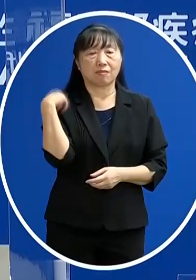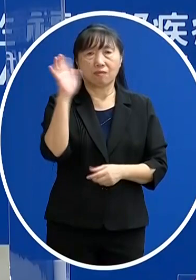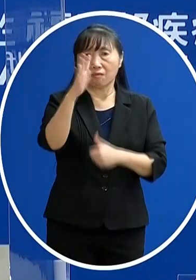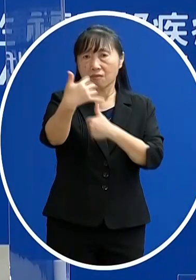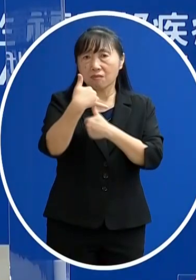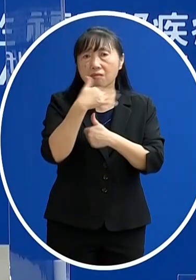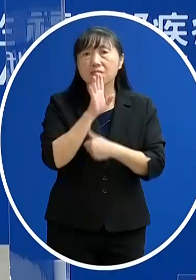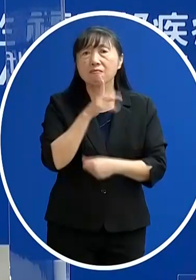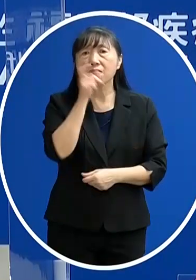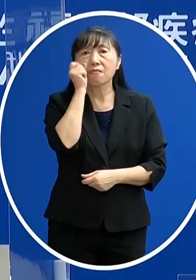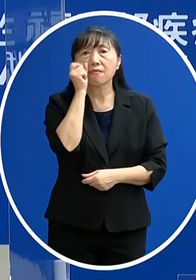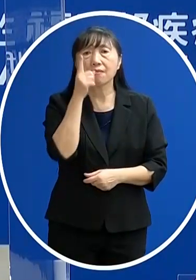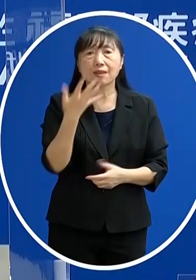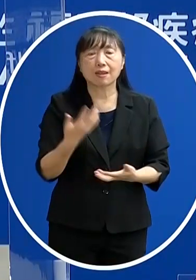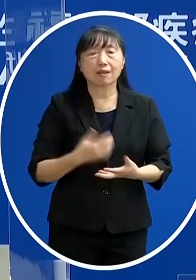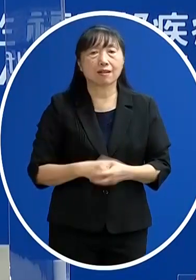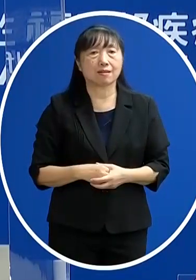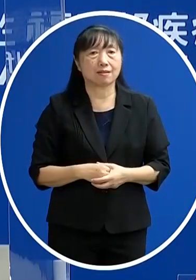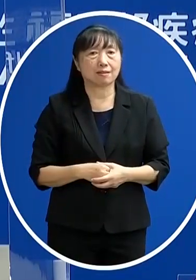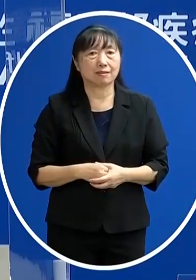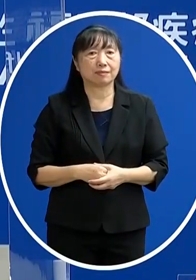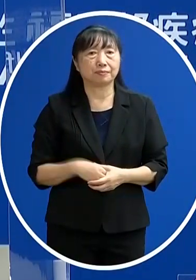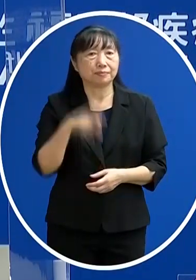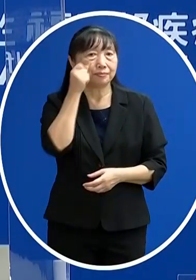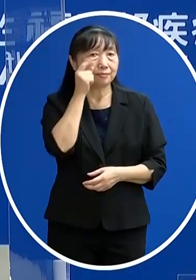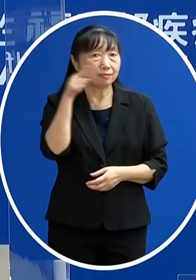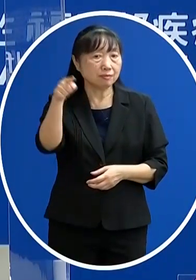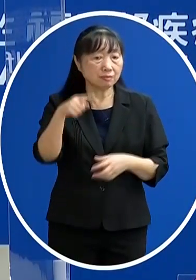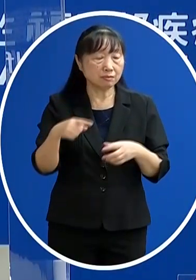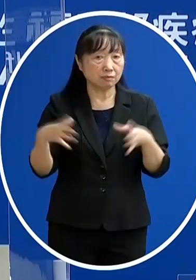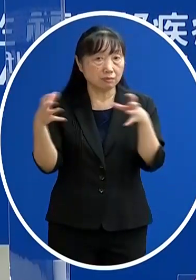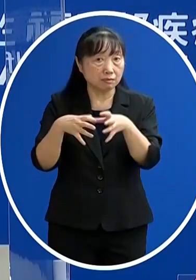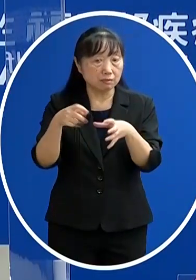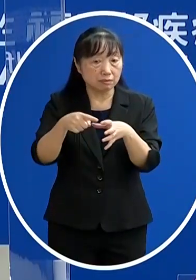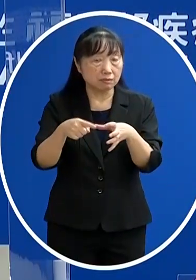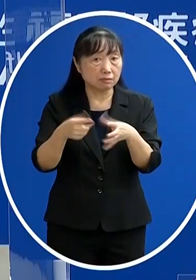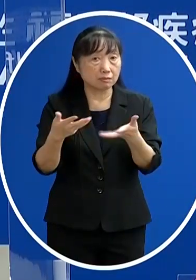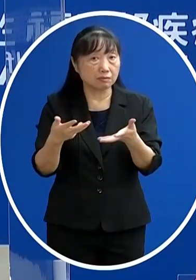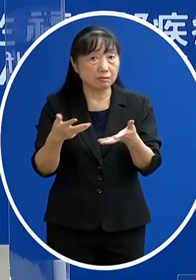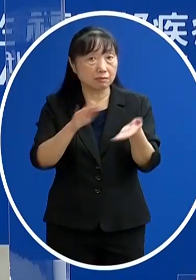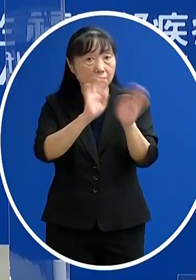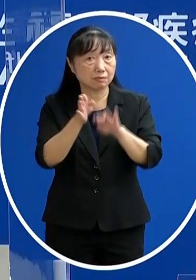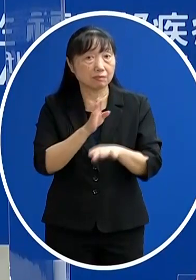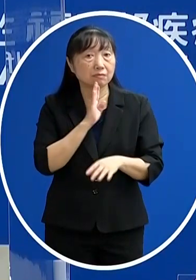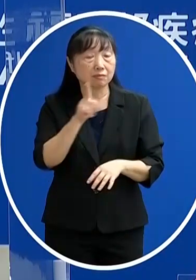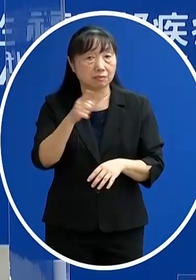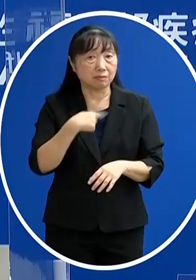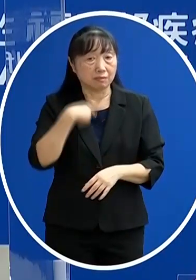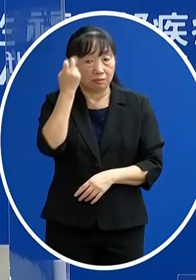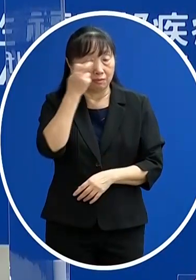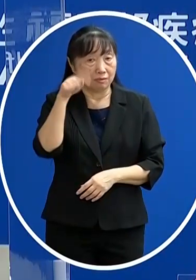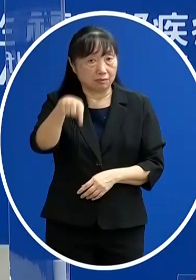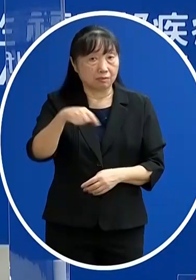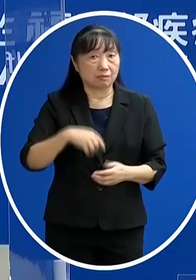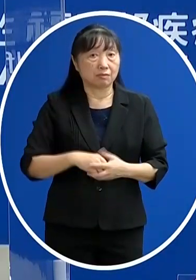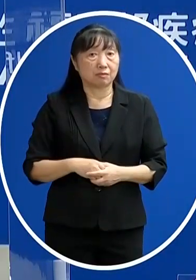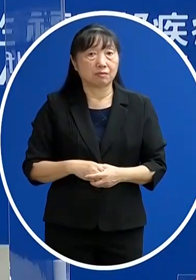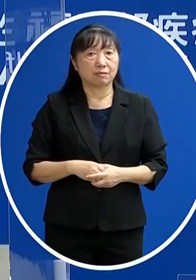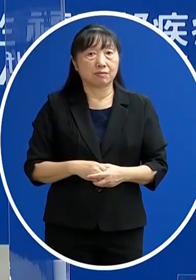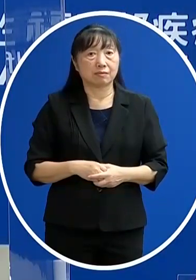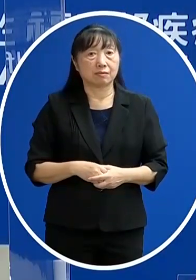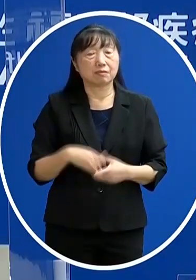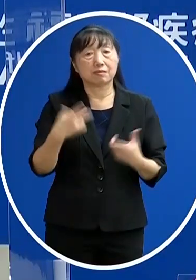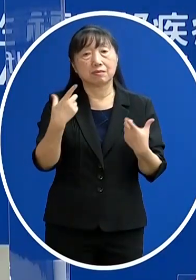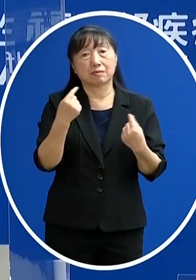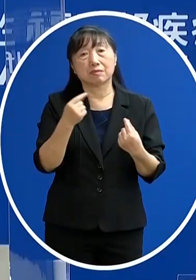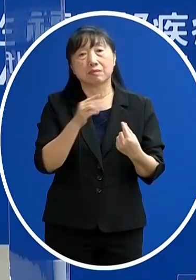关于台南的群聚，我们有查他的那个他的基因定序，基本上还是英